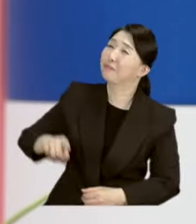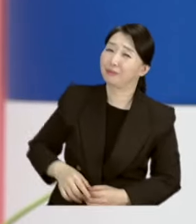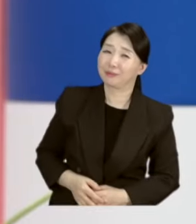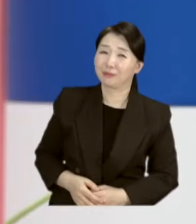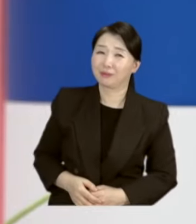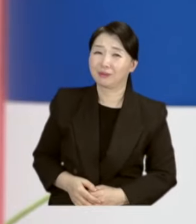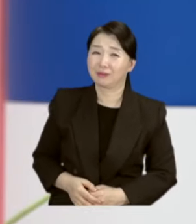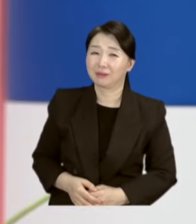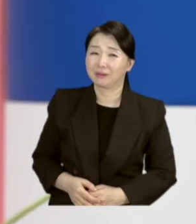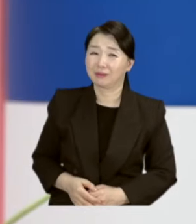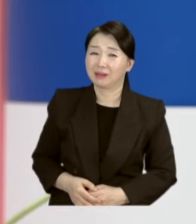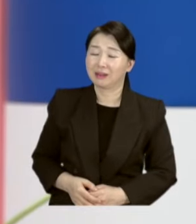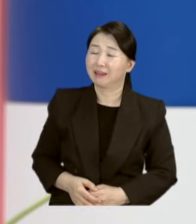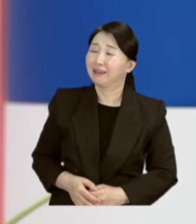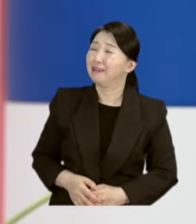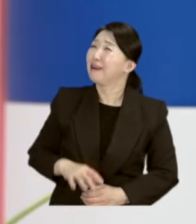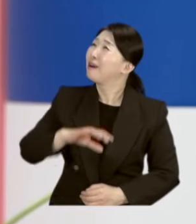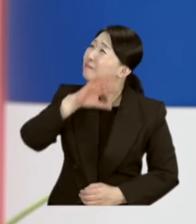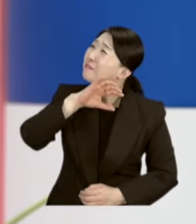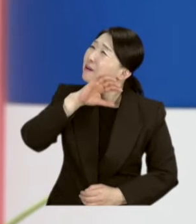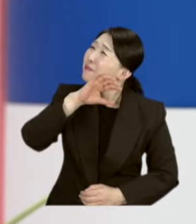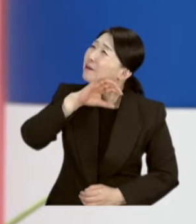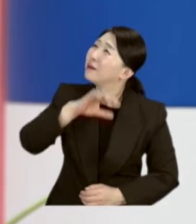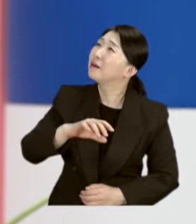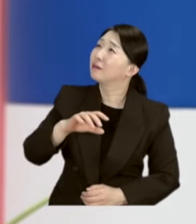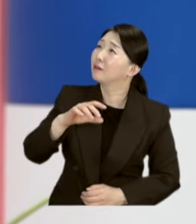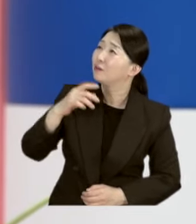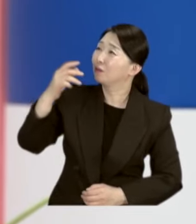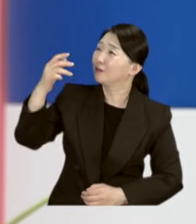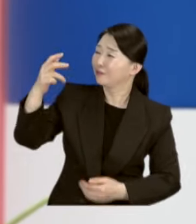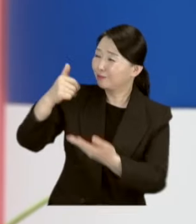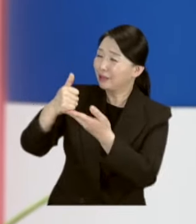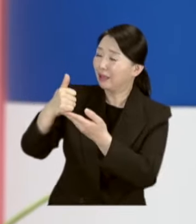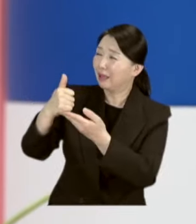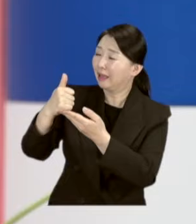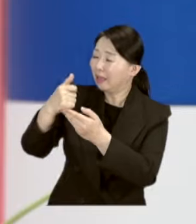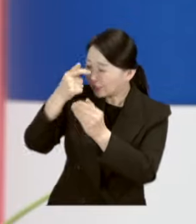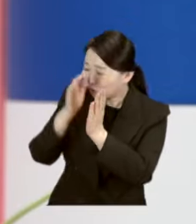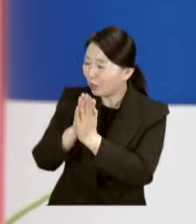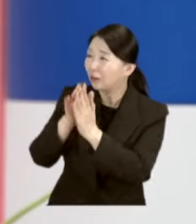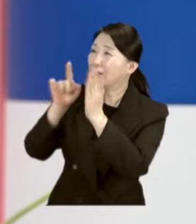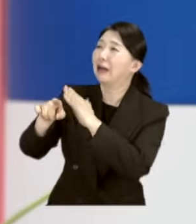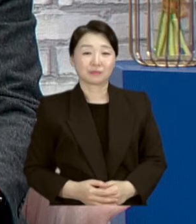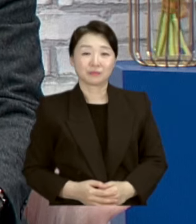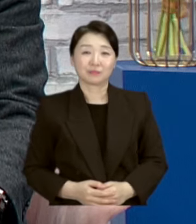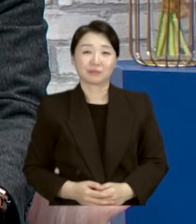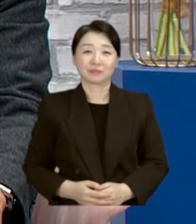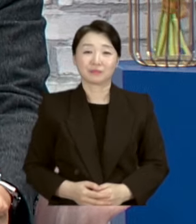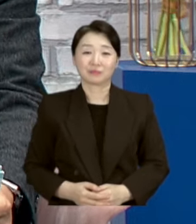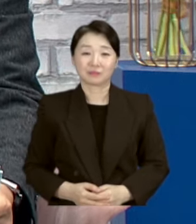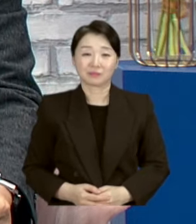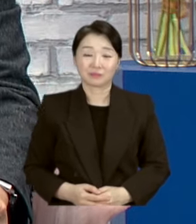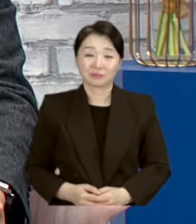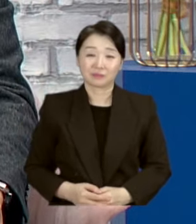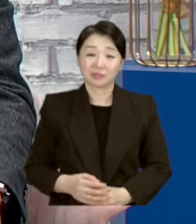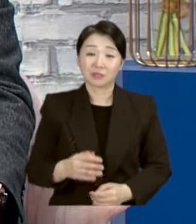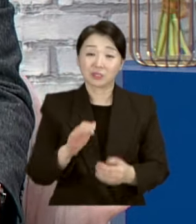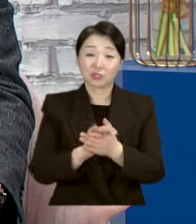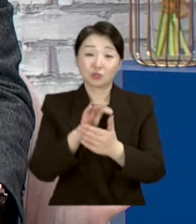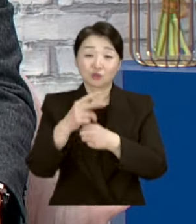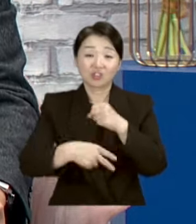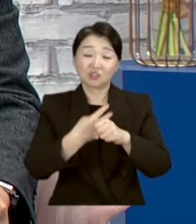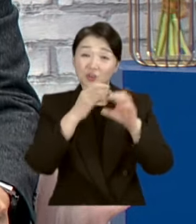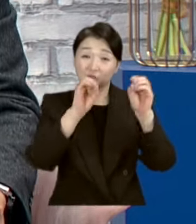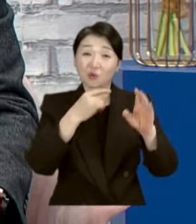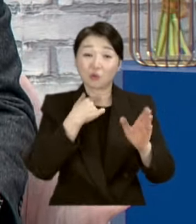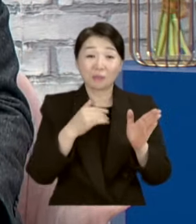따지듯이 주님께 기도하러 갔다가 펑펑 울면서 회개했던 그런 시간들도 있었어요. 그렇구나. 2년 정도 전도한 친구가